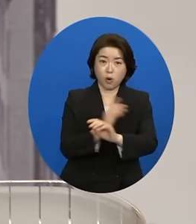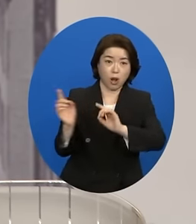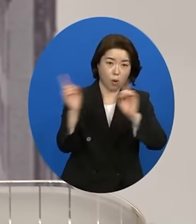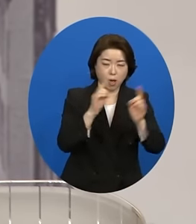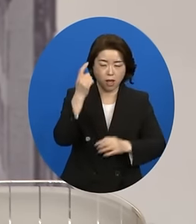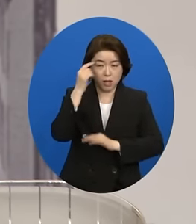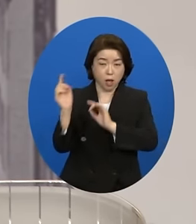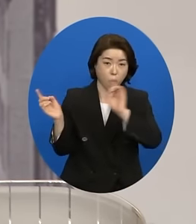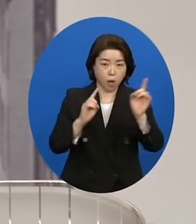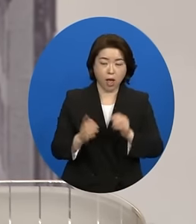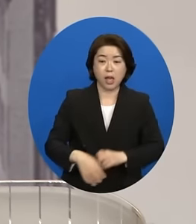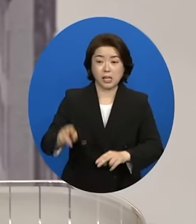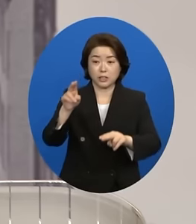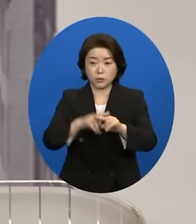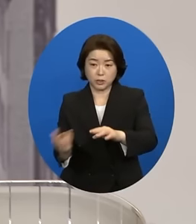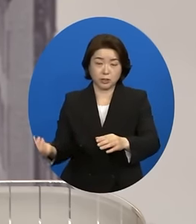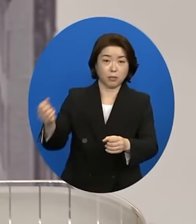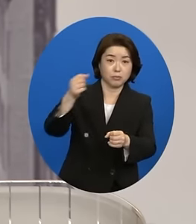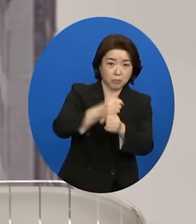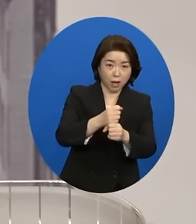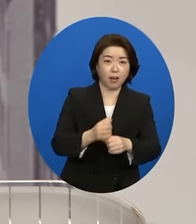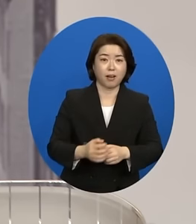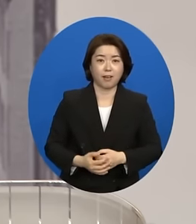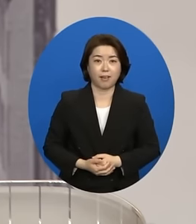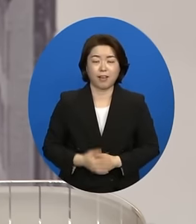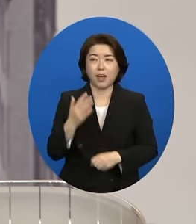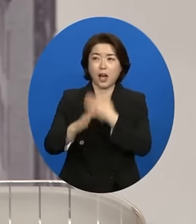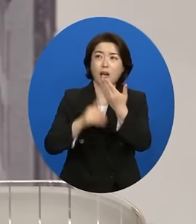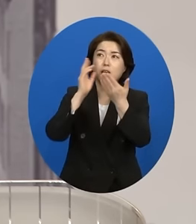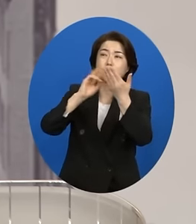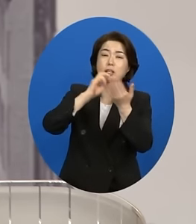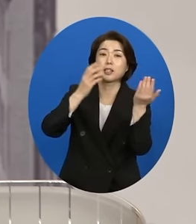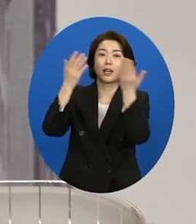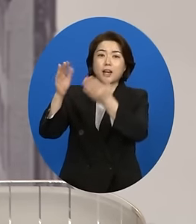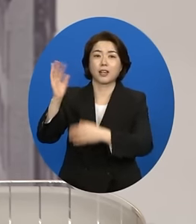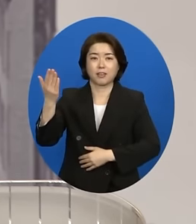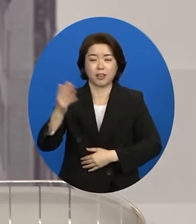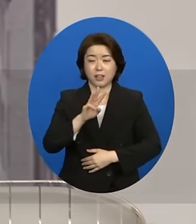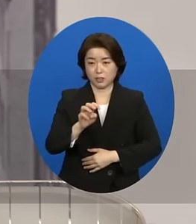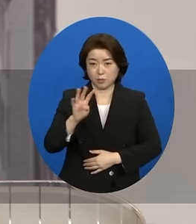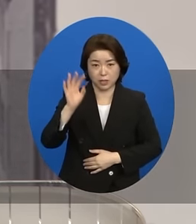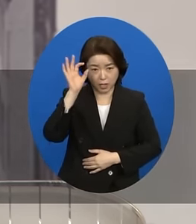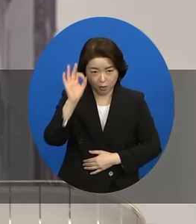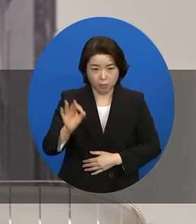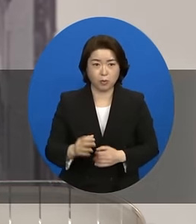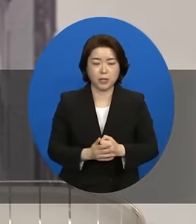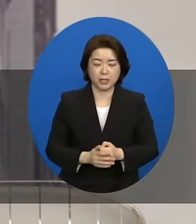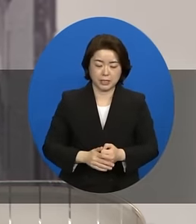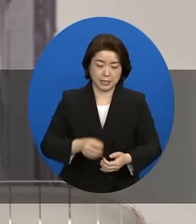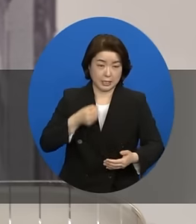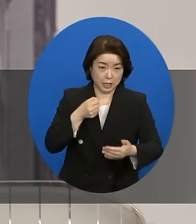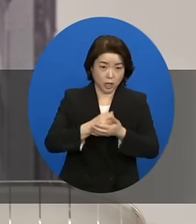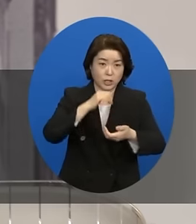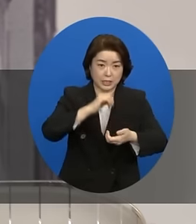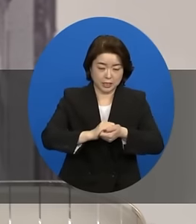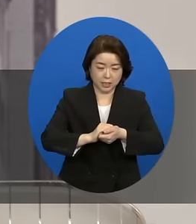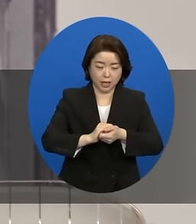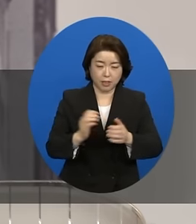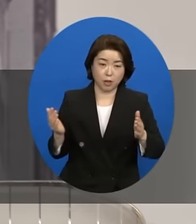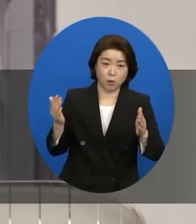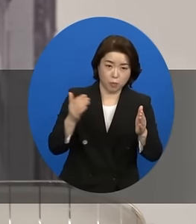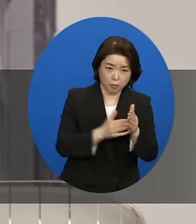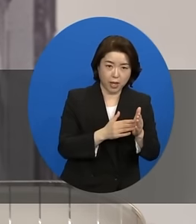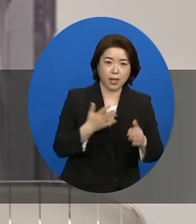그 위치를 회복하면서 하나님을 찬양하게 되죠. 34절입니다 정해진 기간이 다 되어 나는